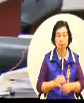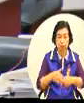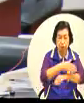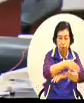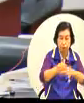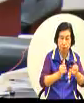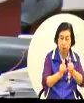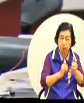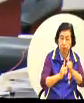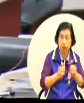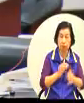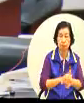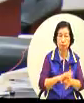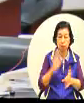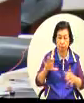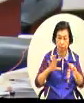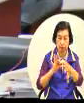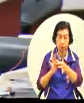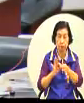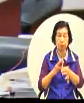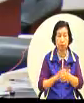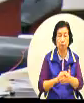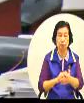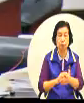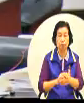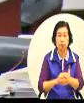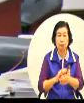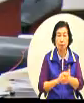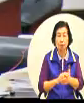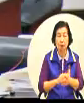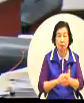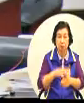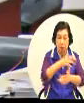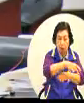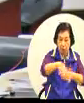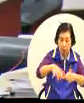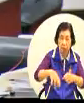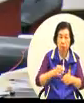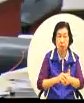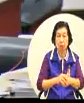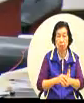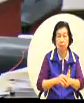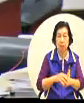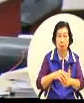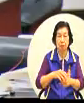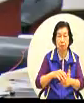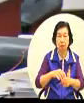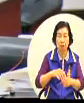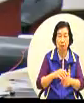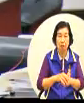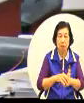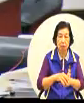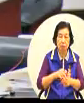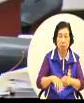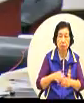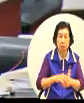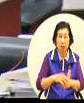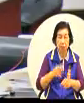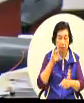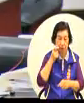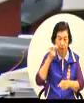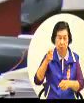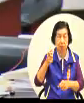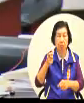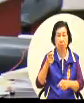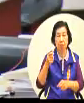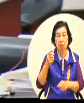关心我们生态的立场，我还是坚决反对